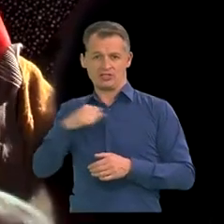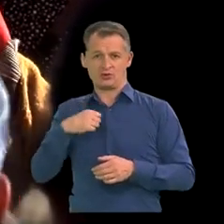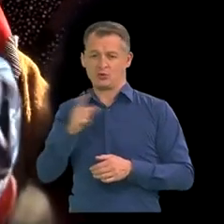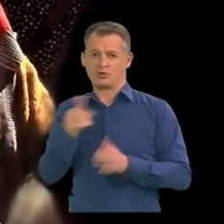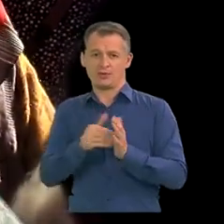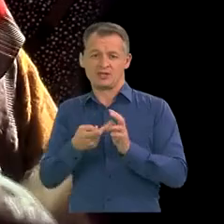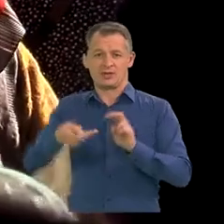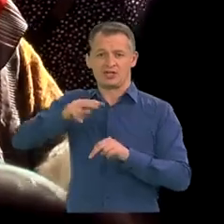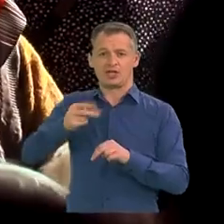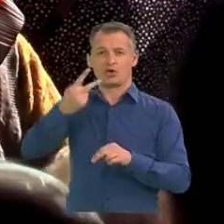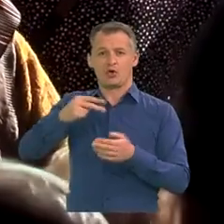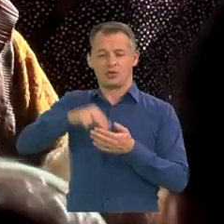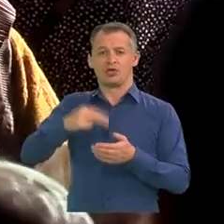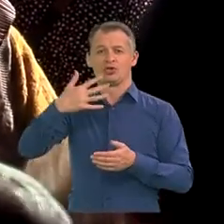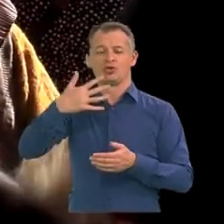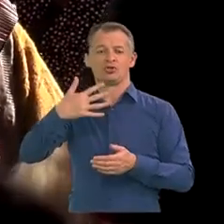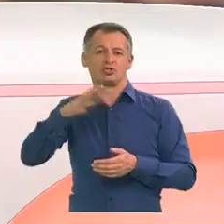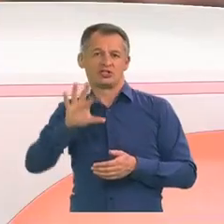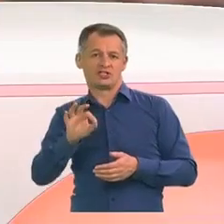depășească 2053 de lei.